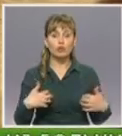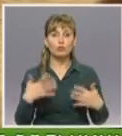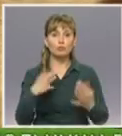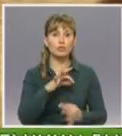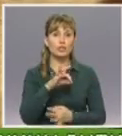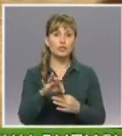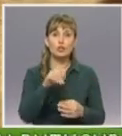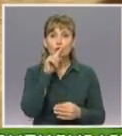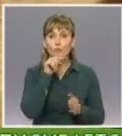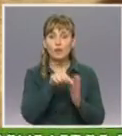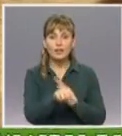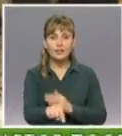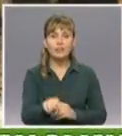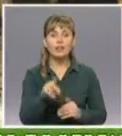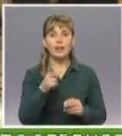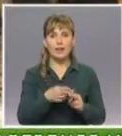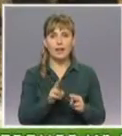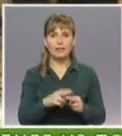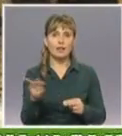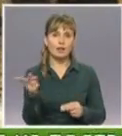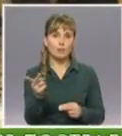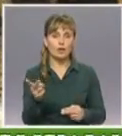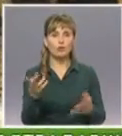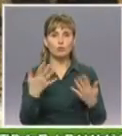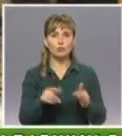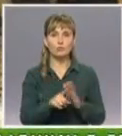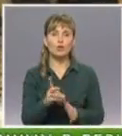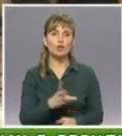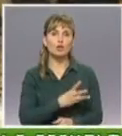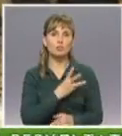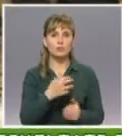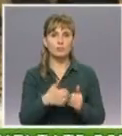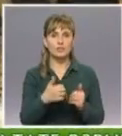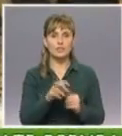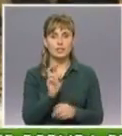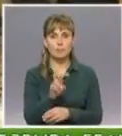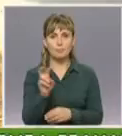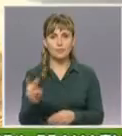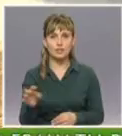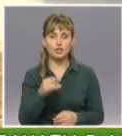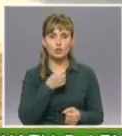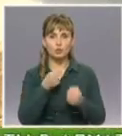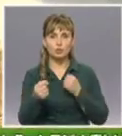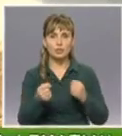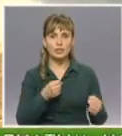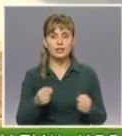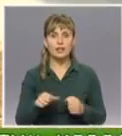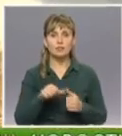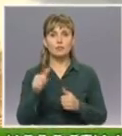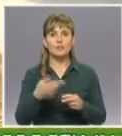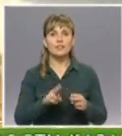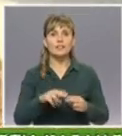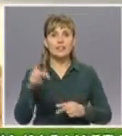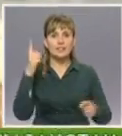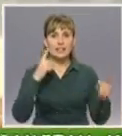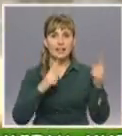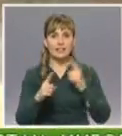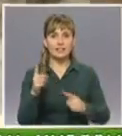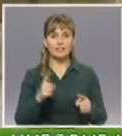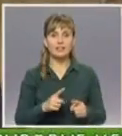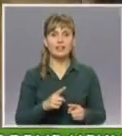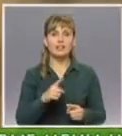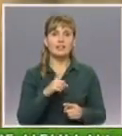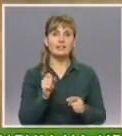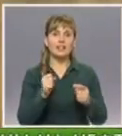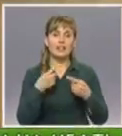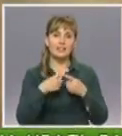излишнее любопытство не свойственно, эта парочка уже стала любимой среди посетителей и журналистов. Об особенностях декоративных коз рассказывает